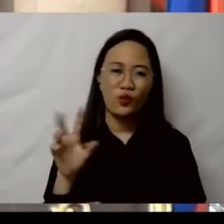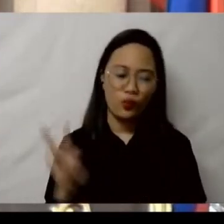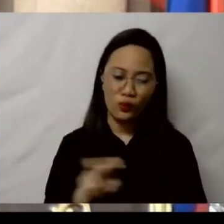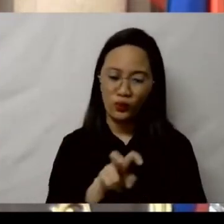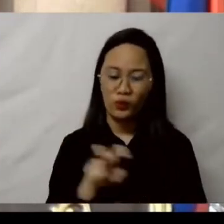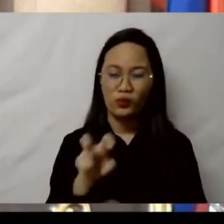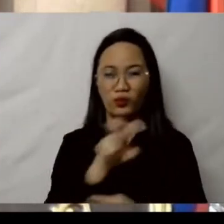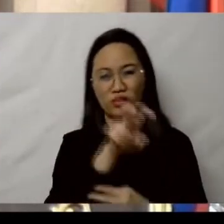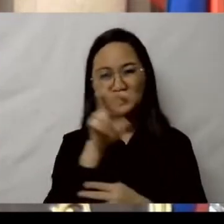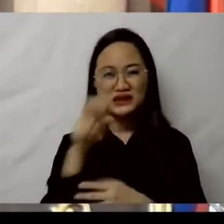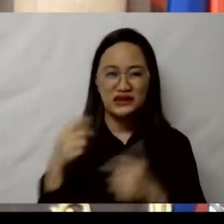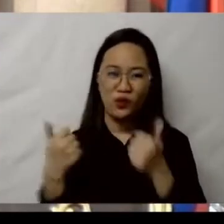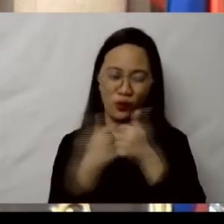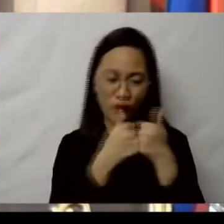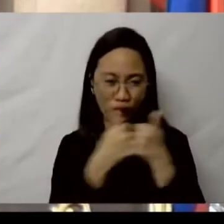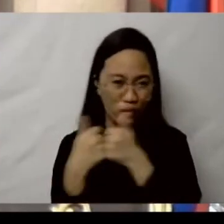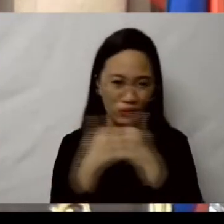difficult.